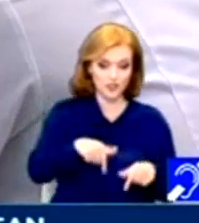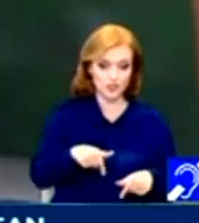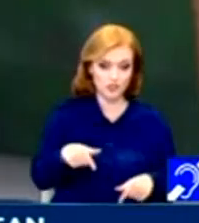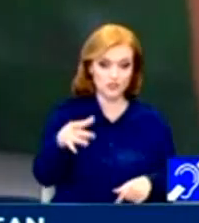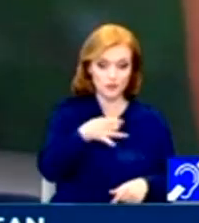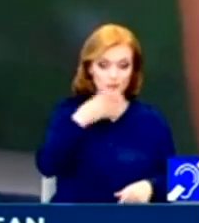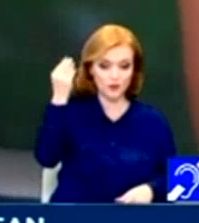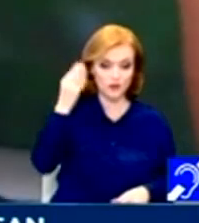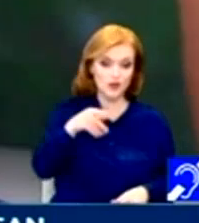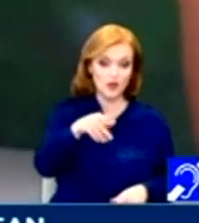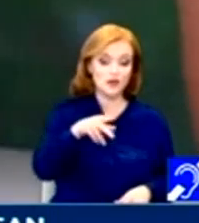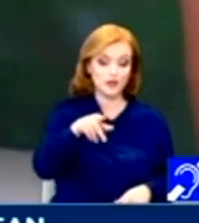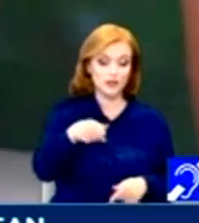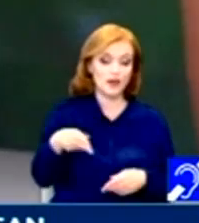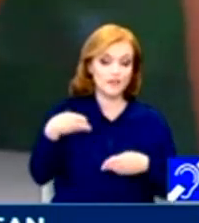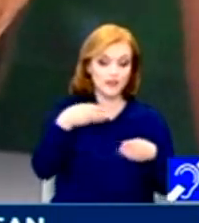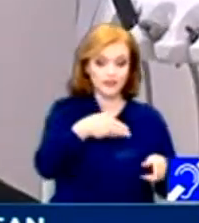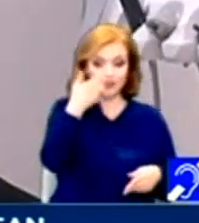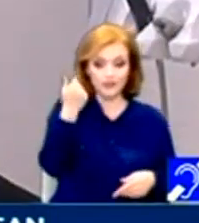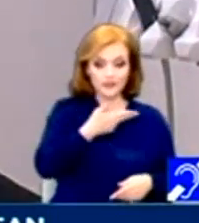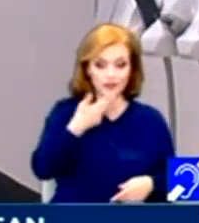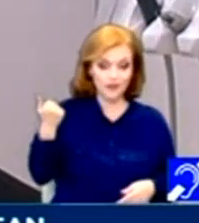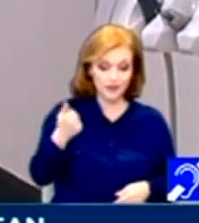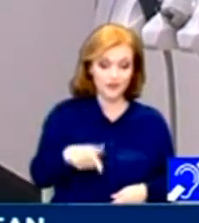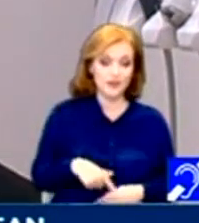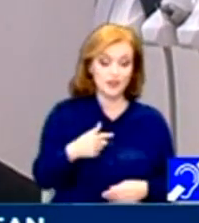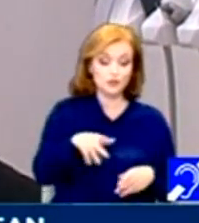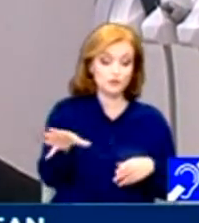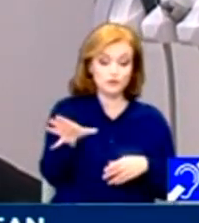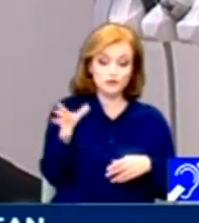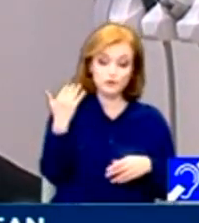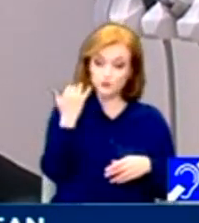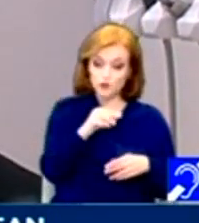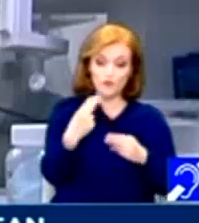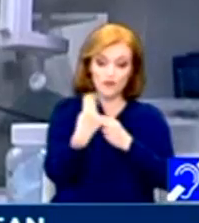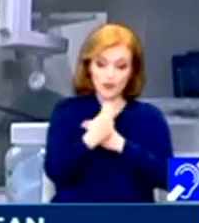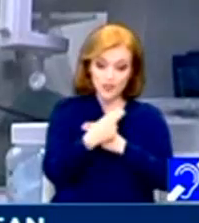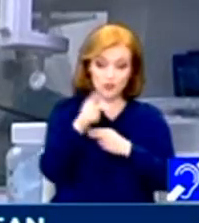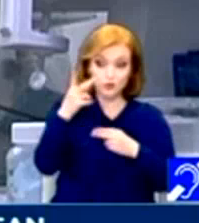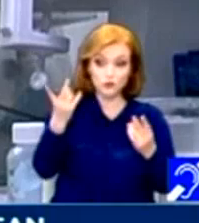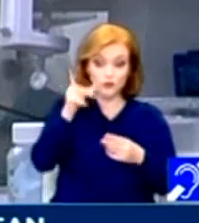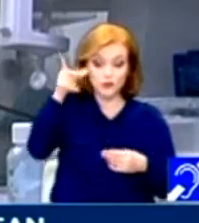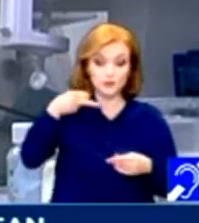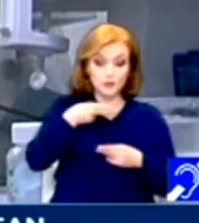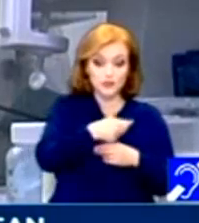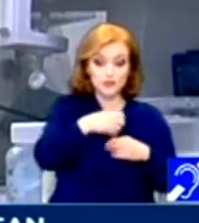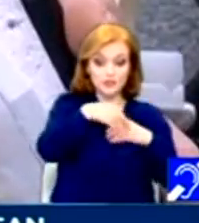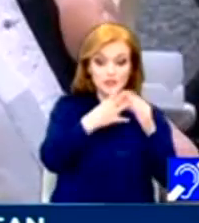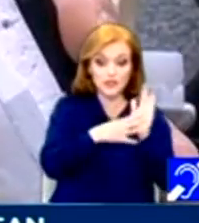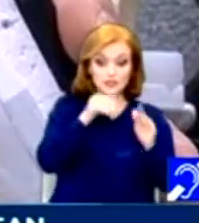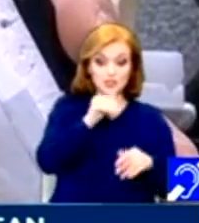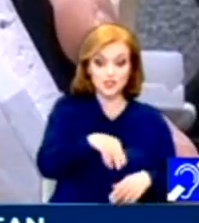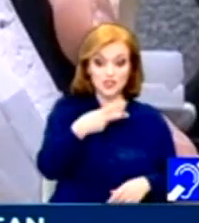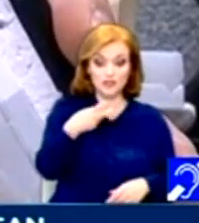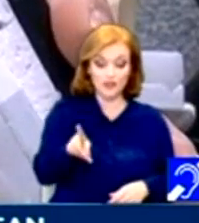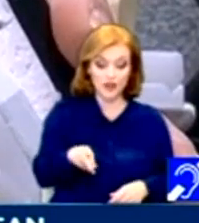Moldova. Lombardo Agustino a venit din Italia și spune că pentru întreg tratamentul dentar ar fi plătit la el în țară 19.000 de euro. Aici